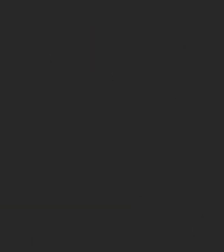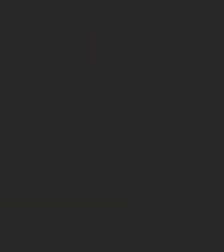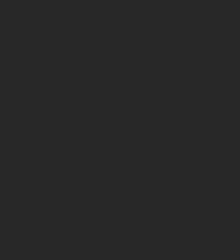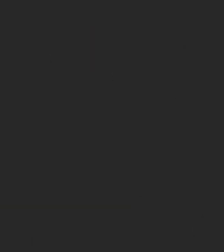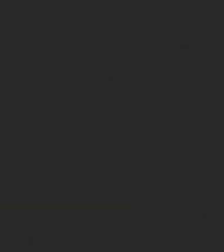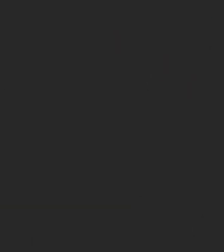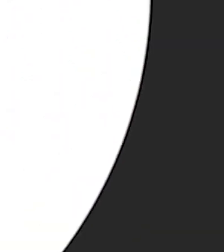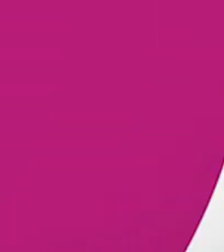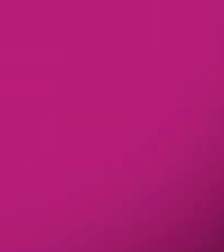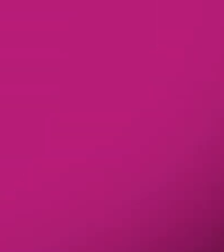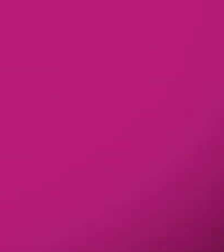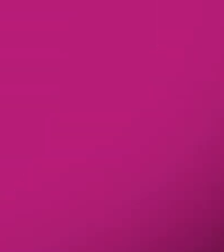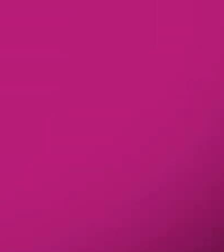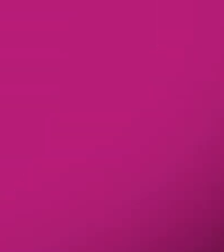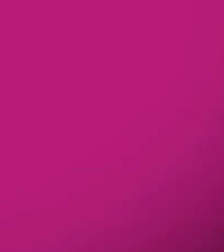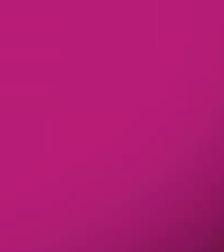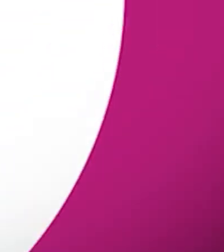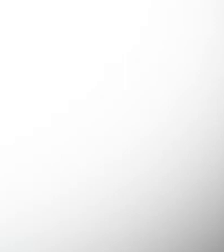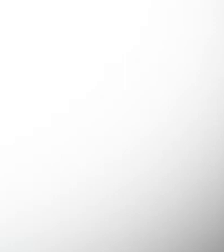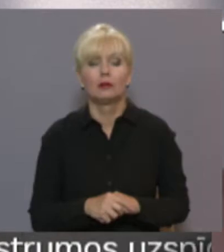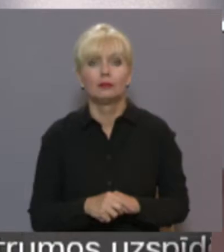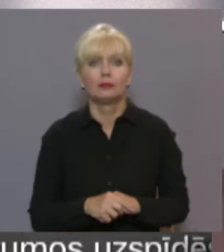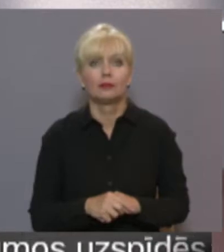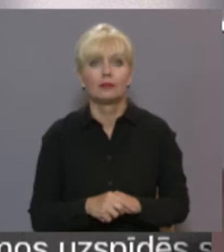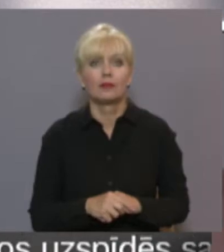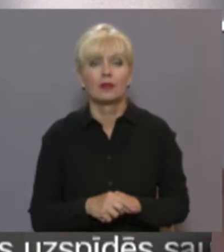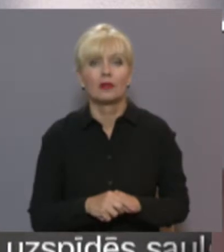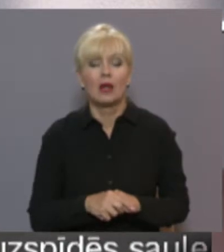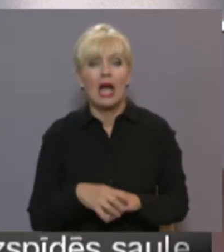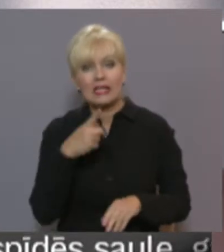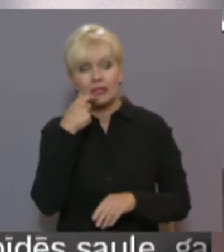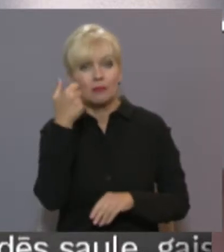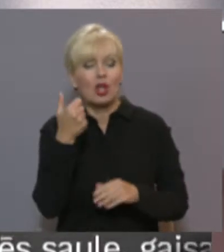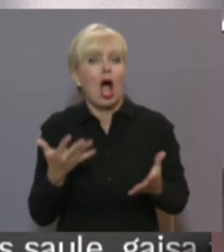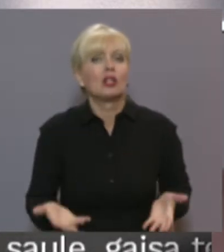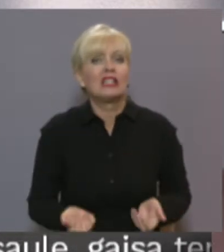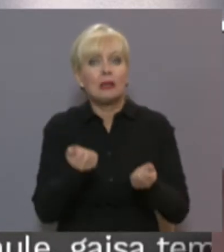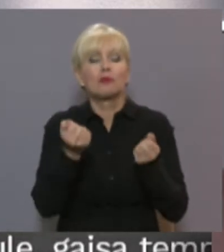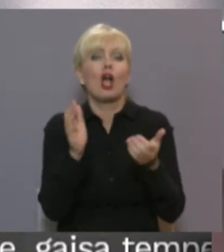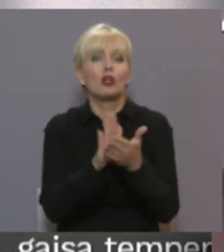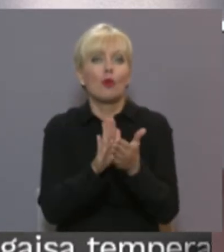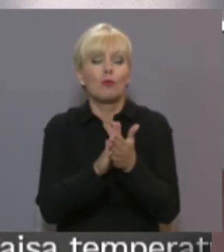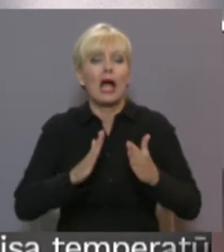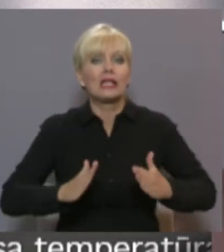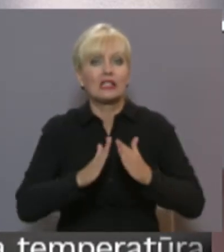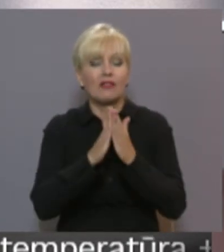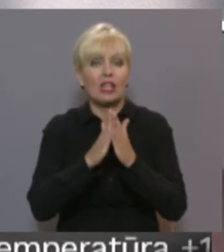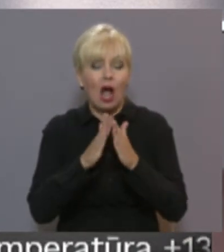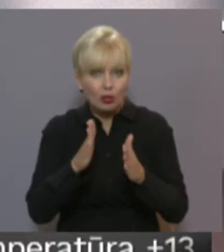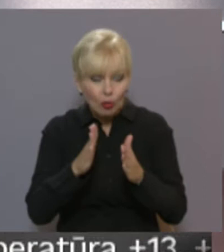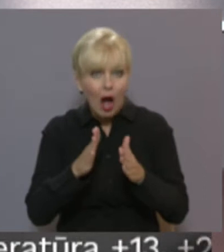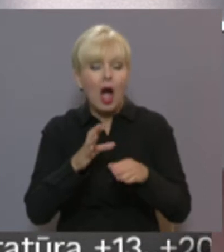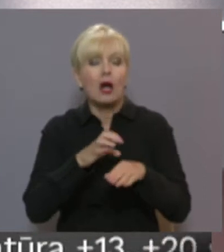Re! Viss ēters ir te! 100 gadu dibināšanas jubileju svin Latvijas veterinārā ārstu